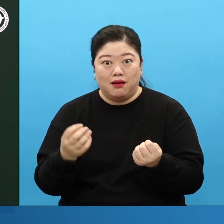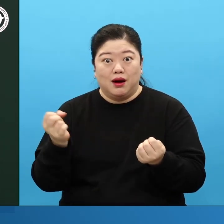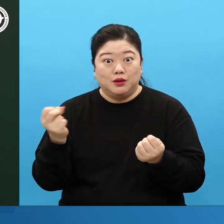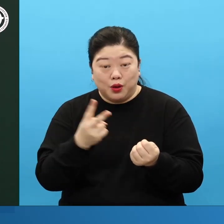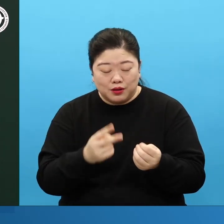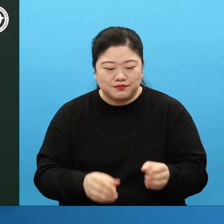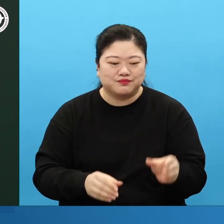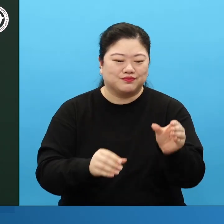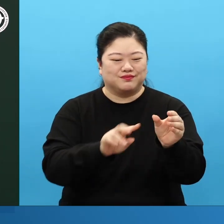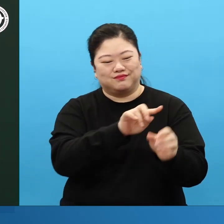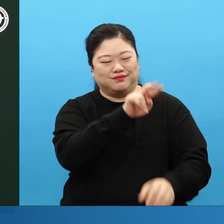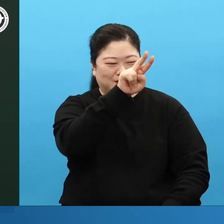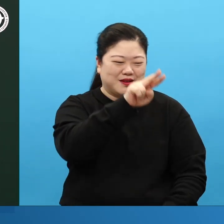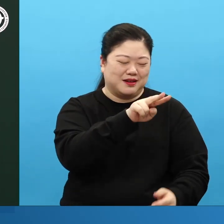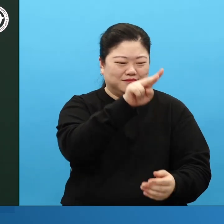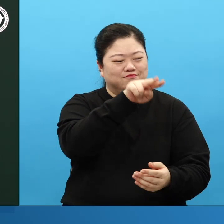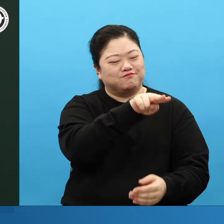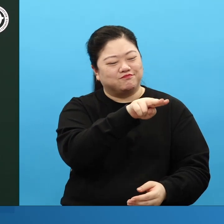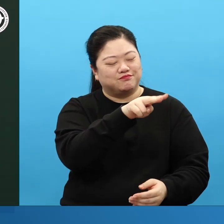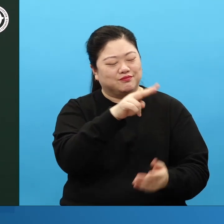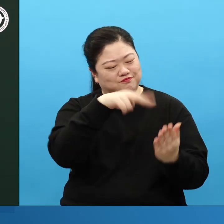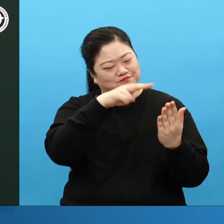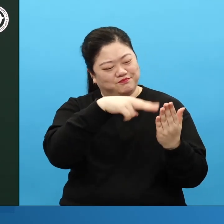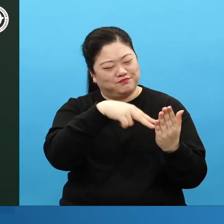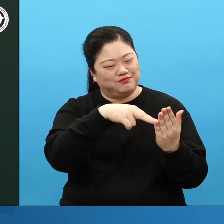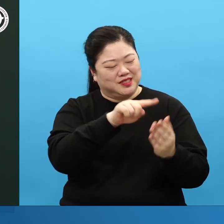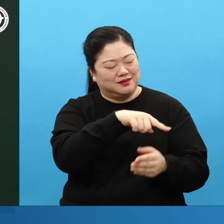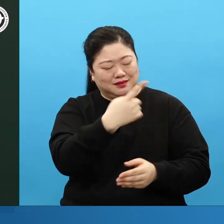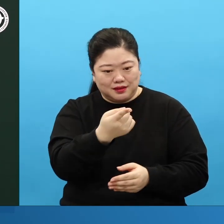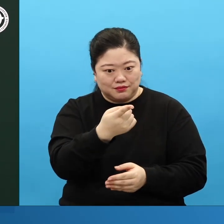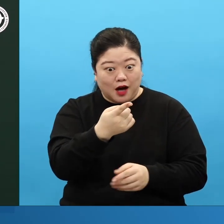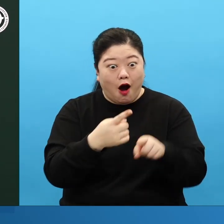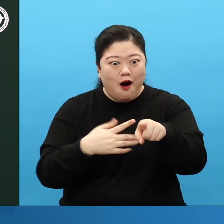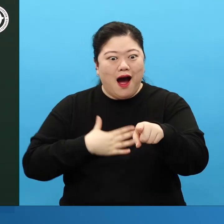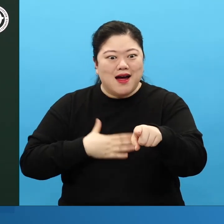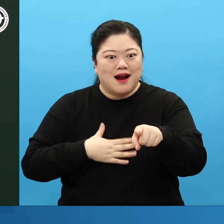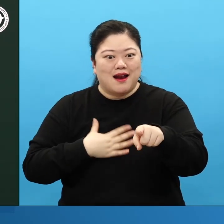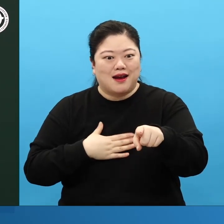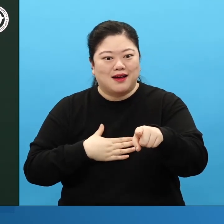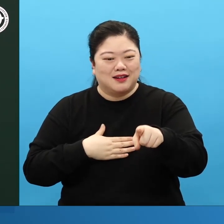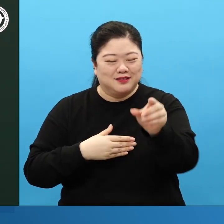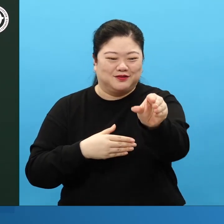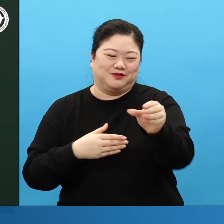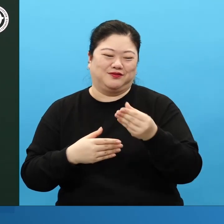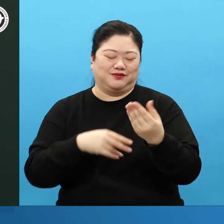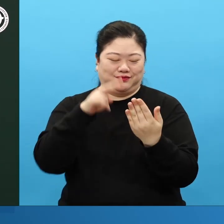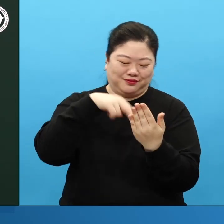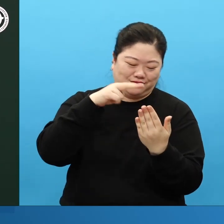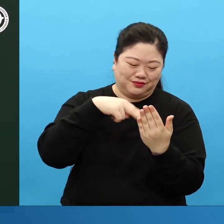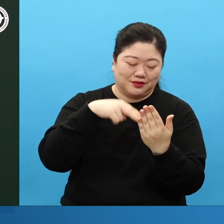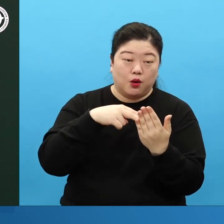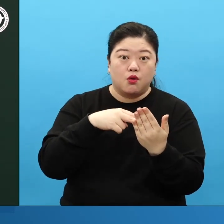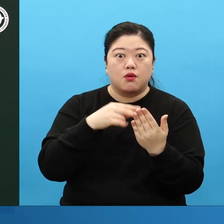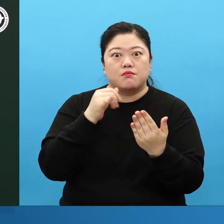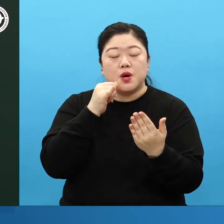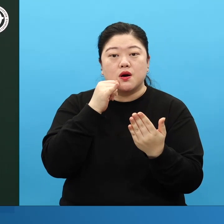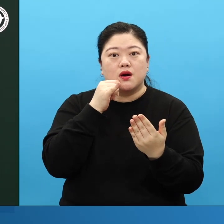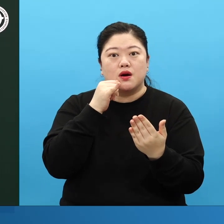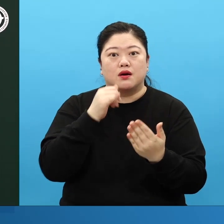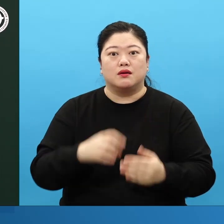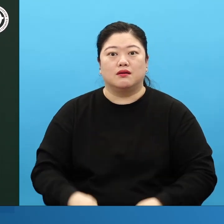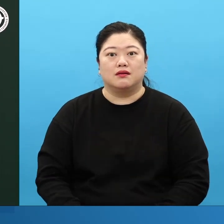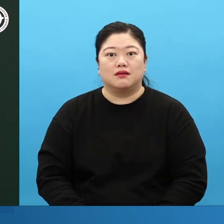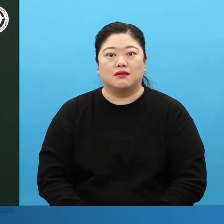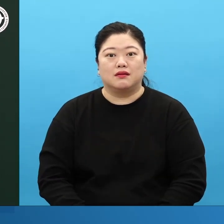conocía esos nombres. 아, 내가 아는 사람 이랬구나. La persona que yo sabía este nombre era así, en verdad. 이런 느낌 들려. Yo llegaba a sentir eso. 제일 충격적인 게 아인슈타인